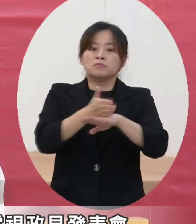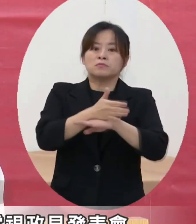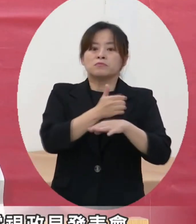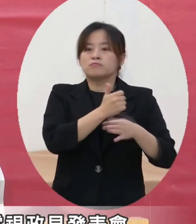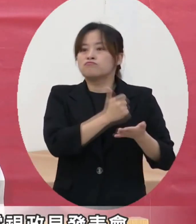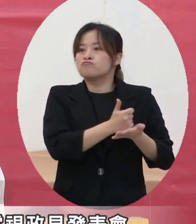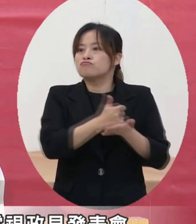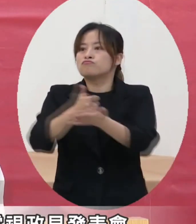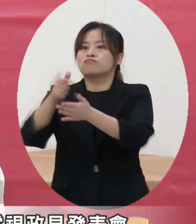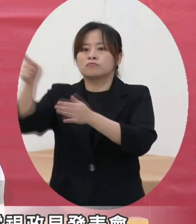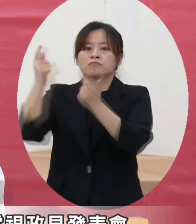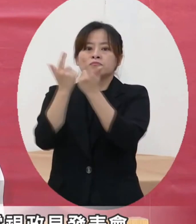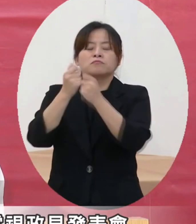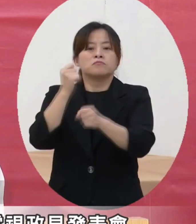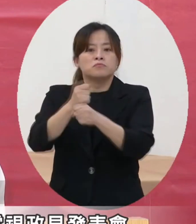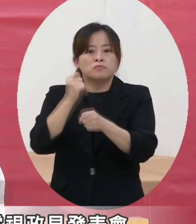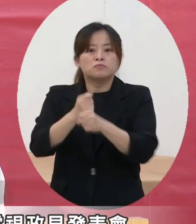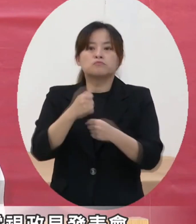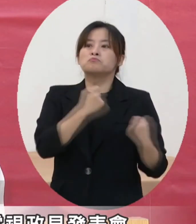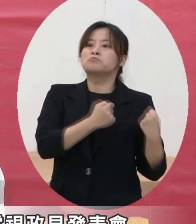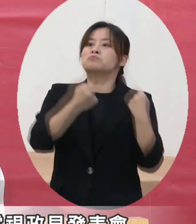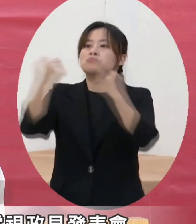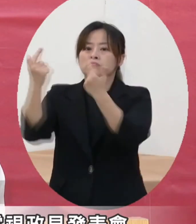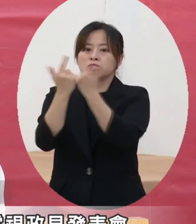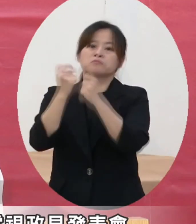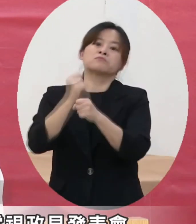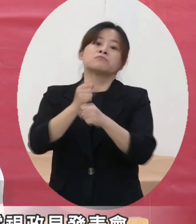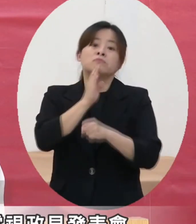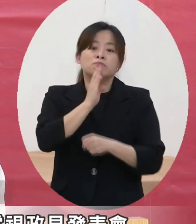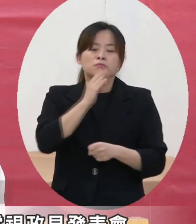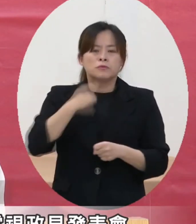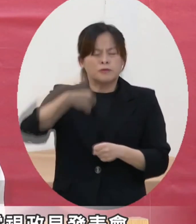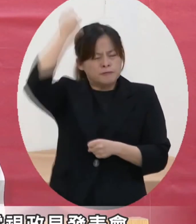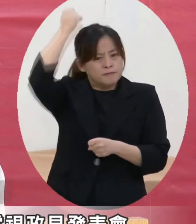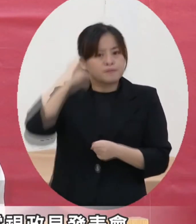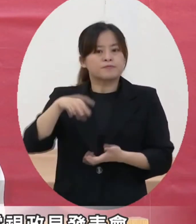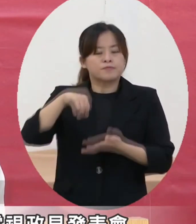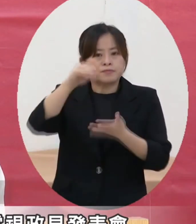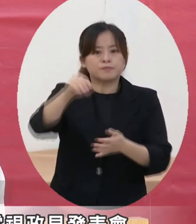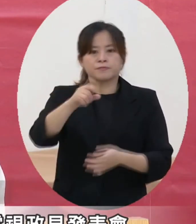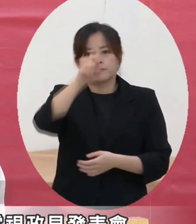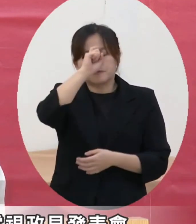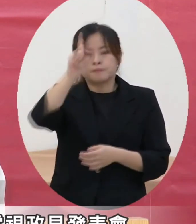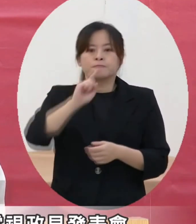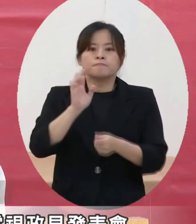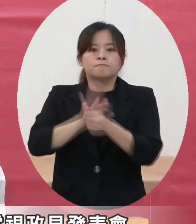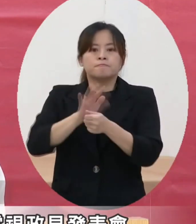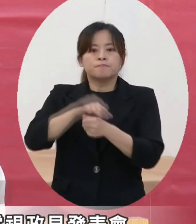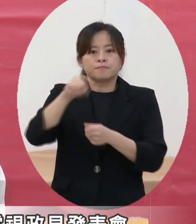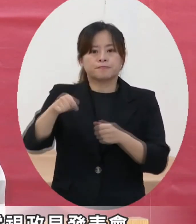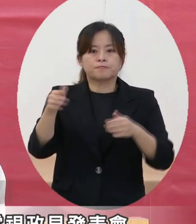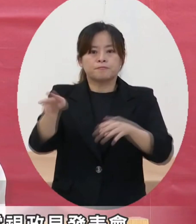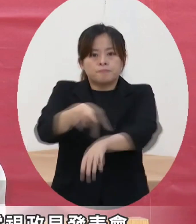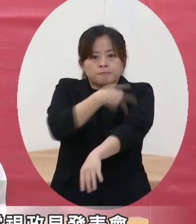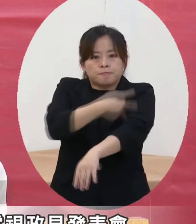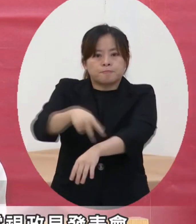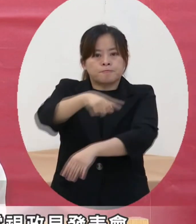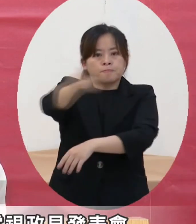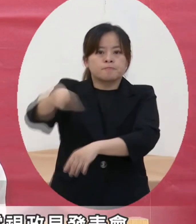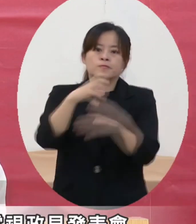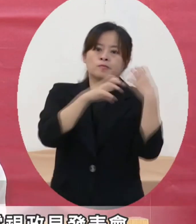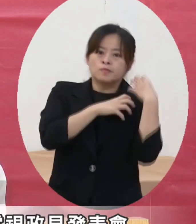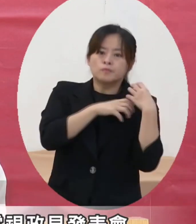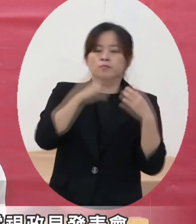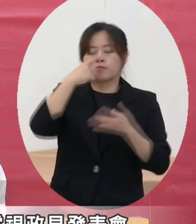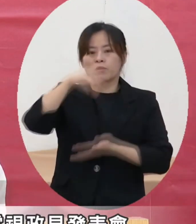具到台北去工作，甚至开车去台北工作。所以我最早提出来要能够减轻我们通勤族的负担，就